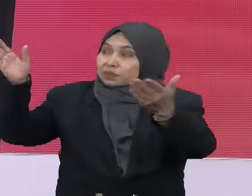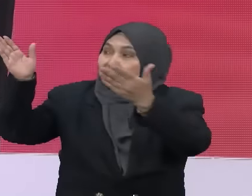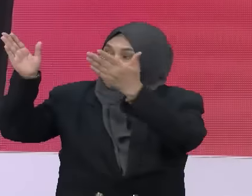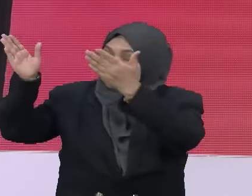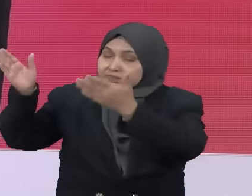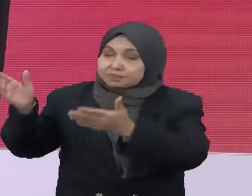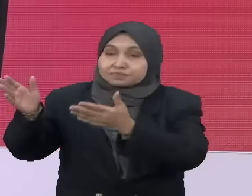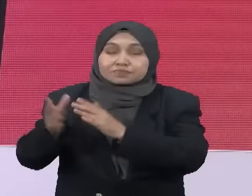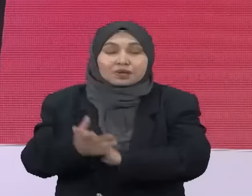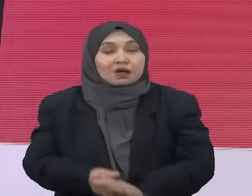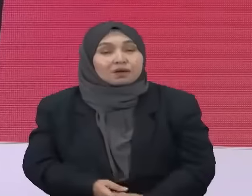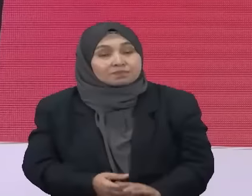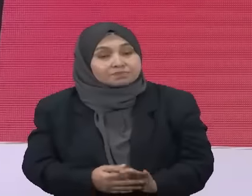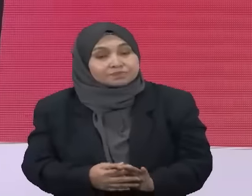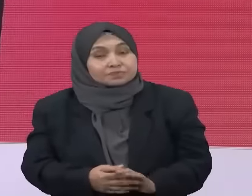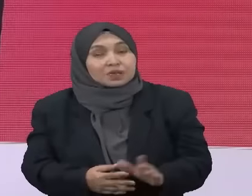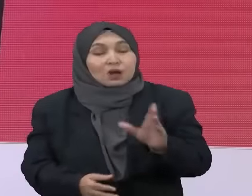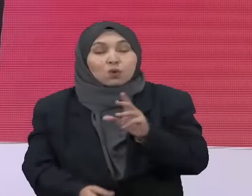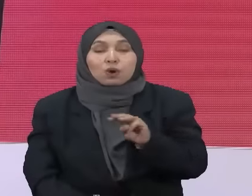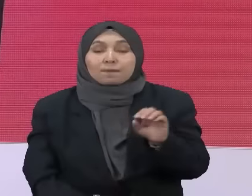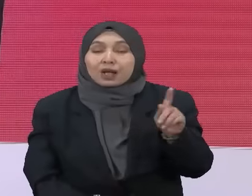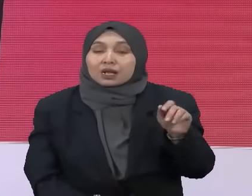kana jawaba qaumihi